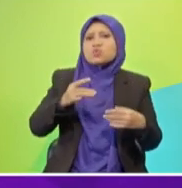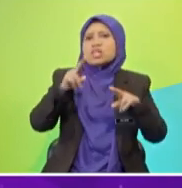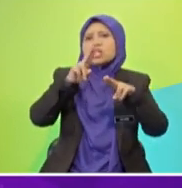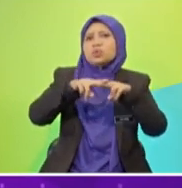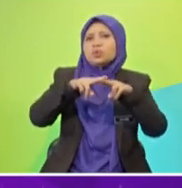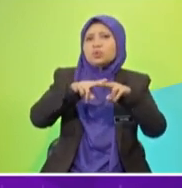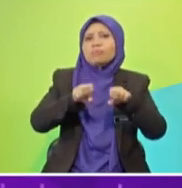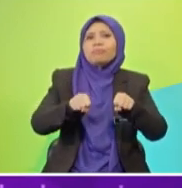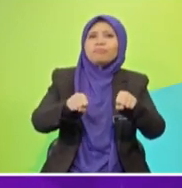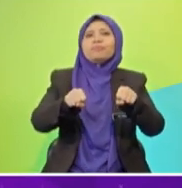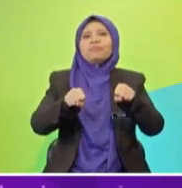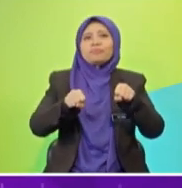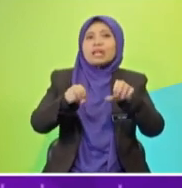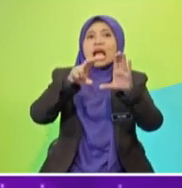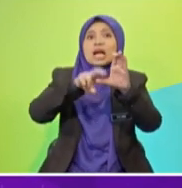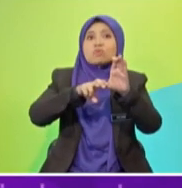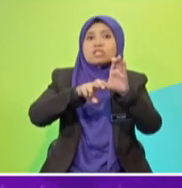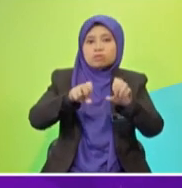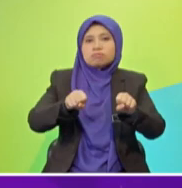macan naik kuda